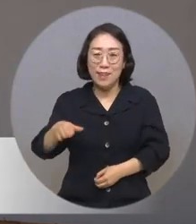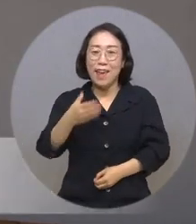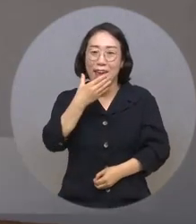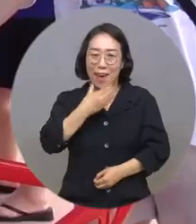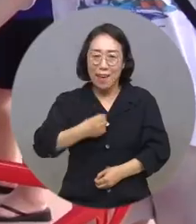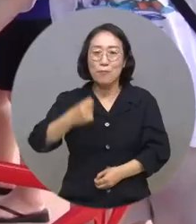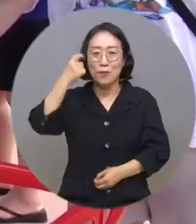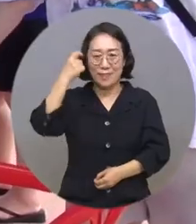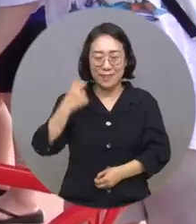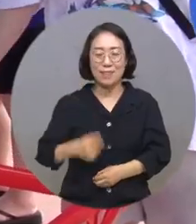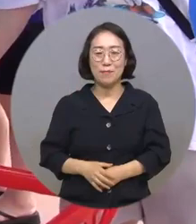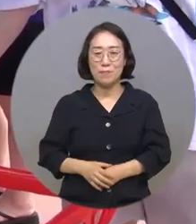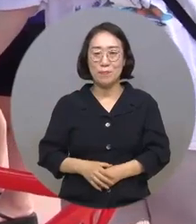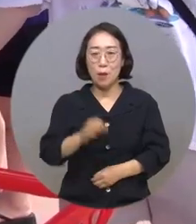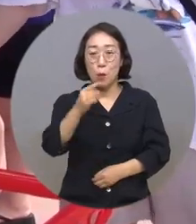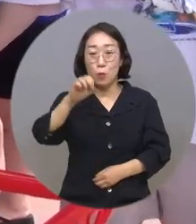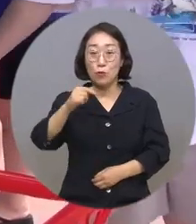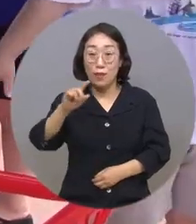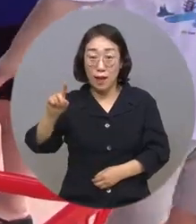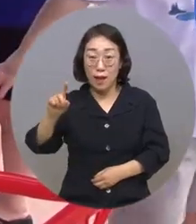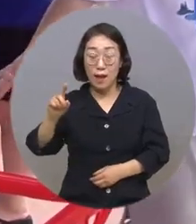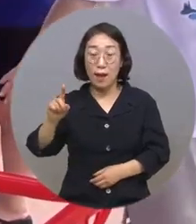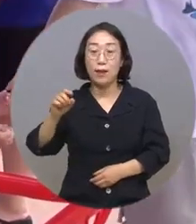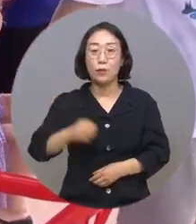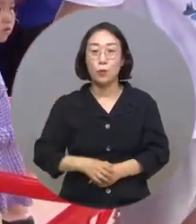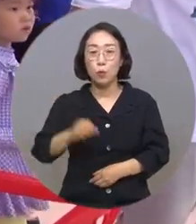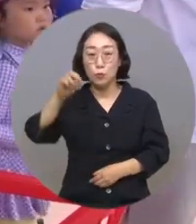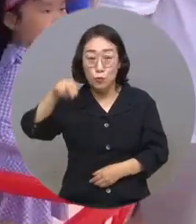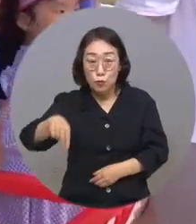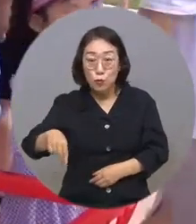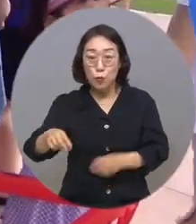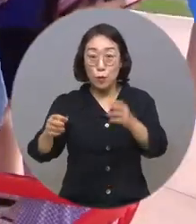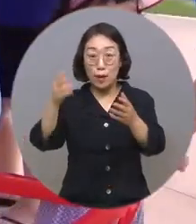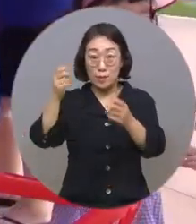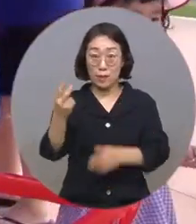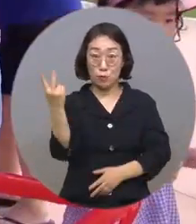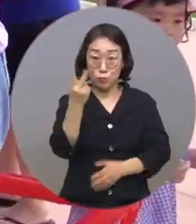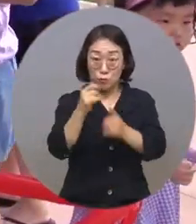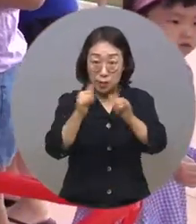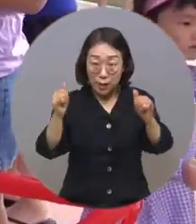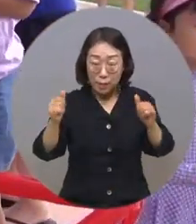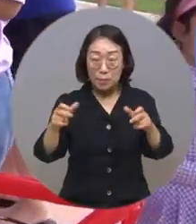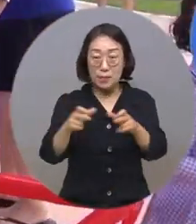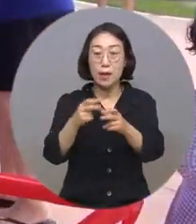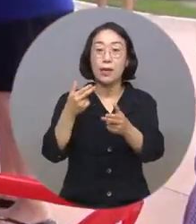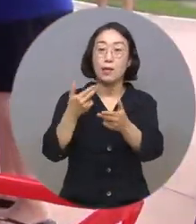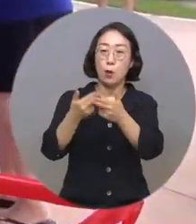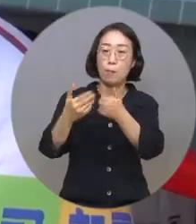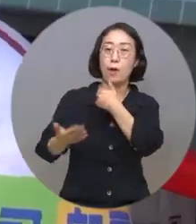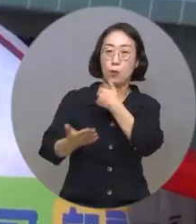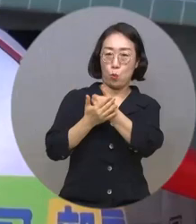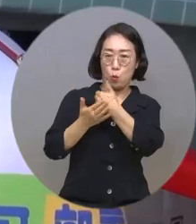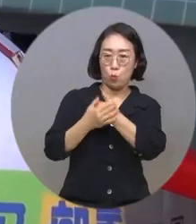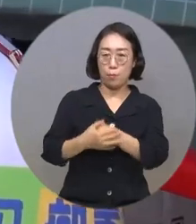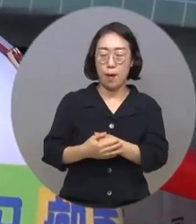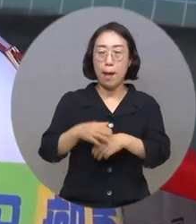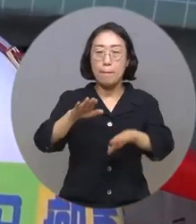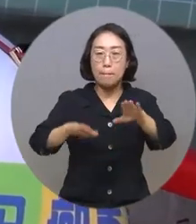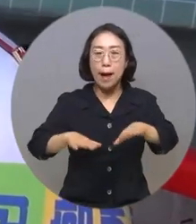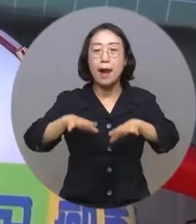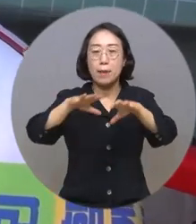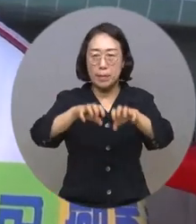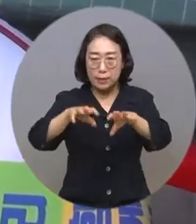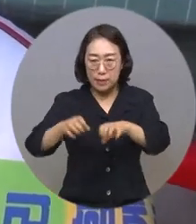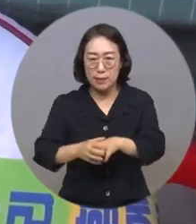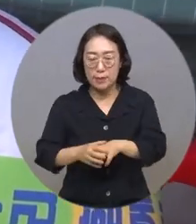같습니다. 오윤아 회장과 유선영 회장은 충남 산업재해장애인협회의 도움으로 함께 발마사지,